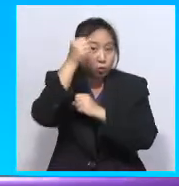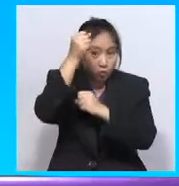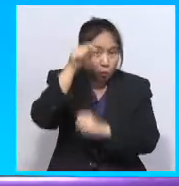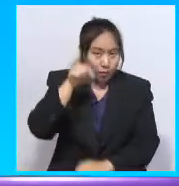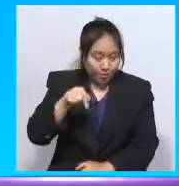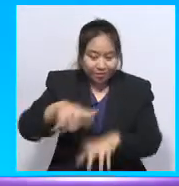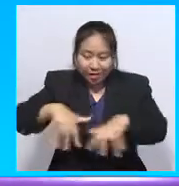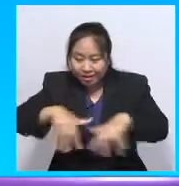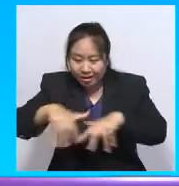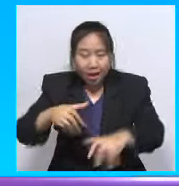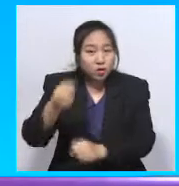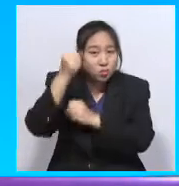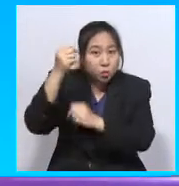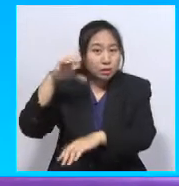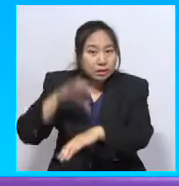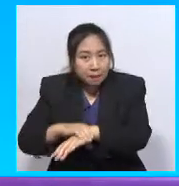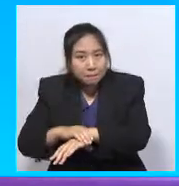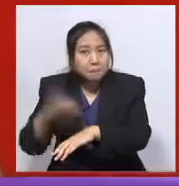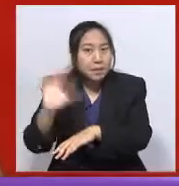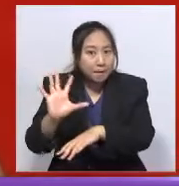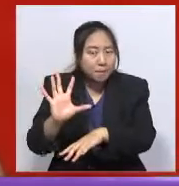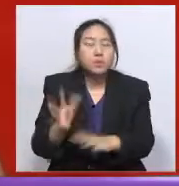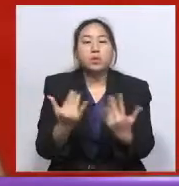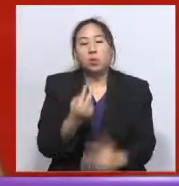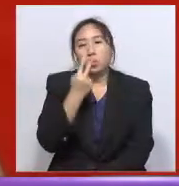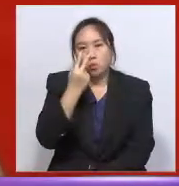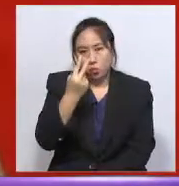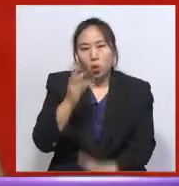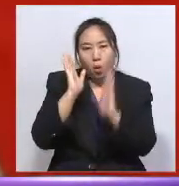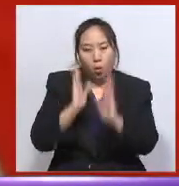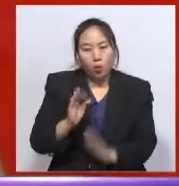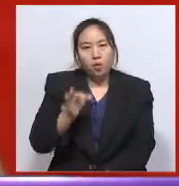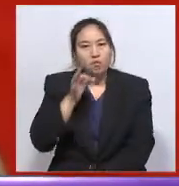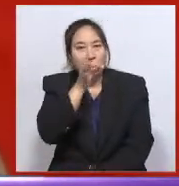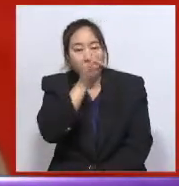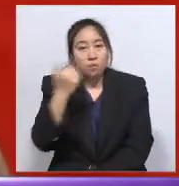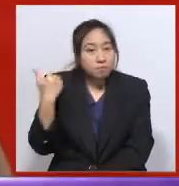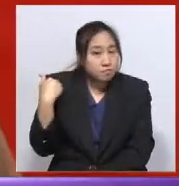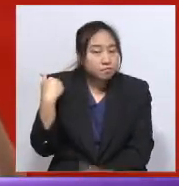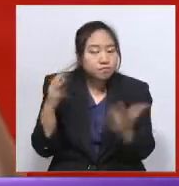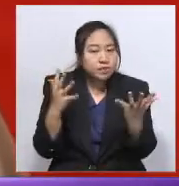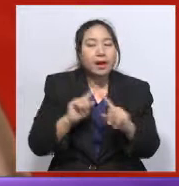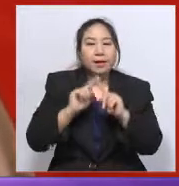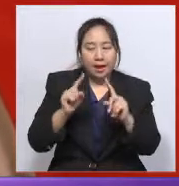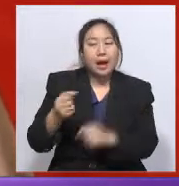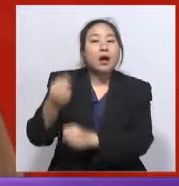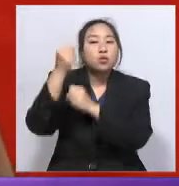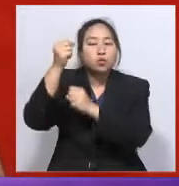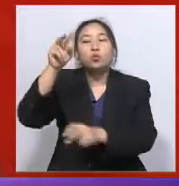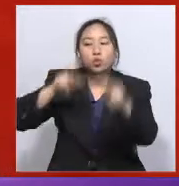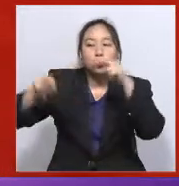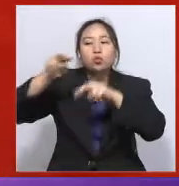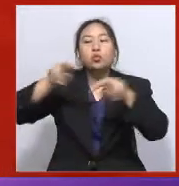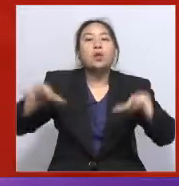ในที่สาธารณะหรือไม่นั้นนะครับอันนี้จะขึ้นอยู่กับว่าจะมีผู้ไปร้องทุกข์กล่าวโทษหรือไม่แต่ก็จะดูแลการชุมนุมตามปก